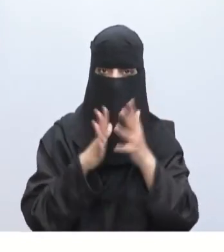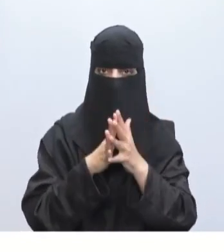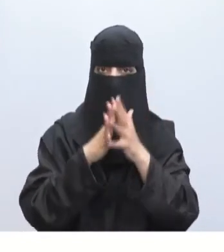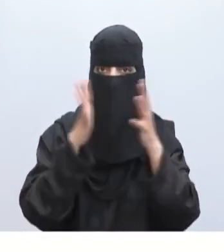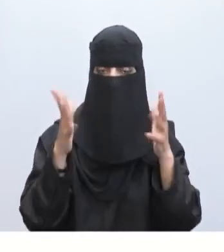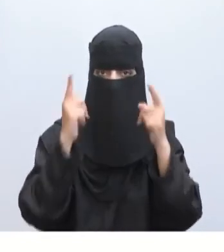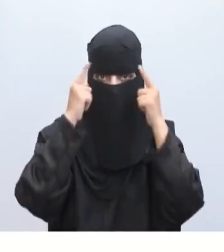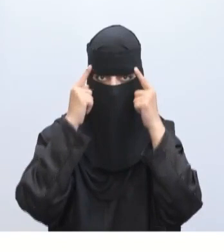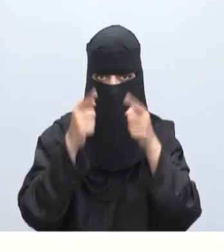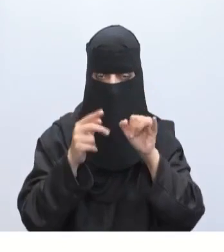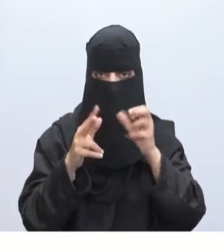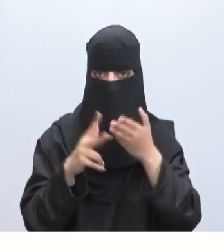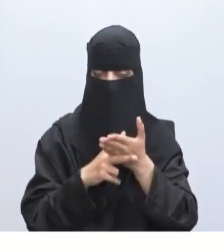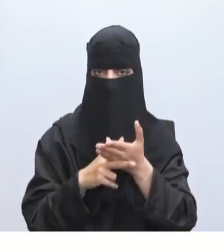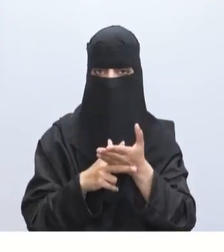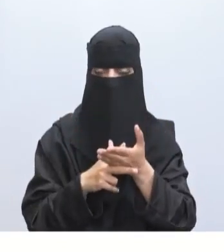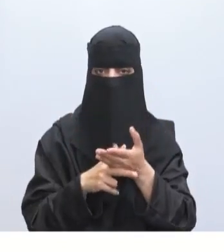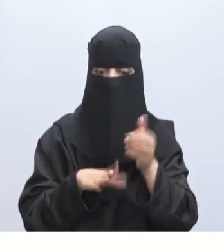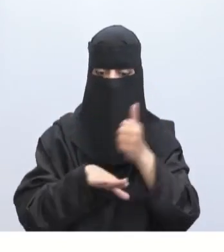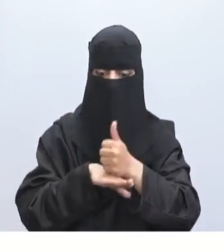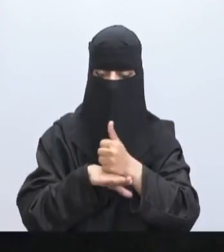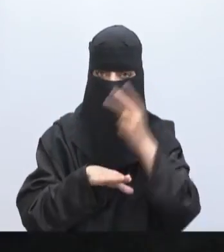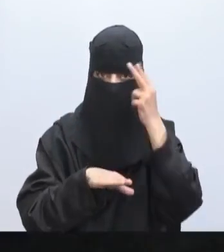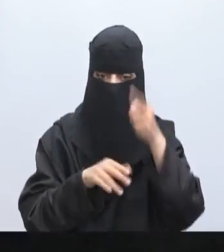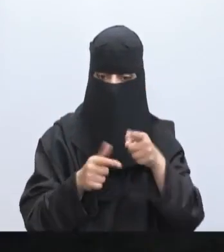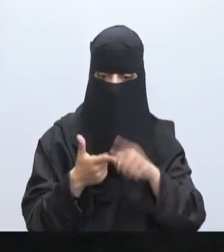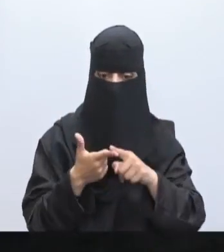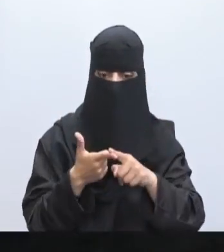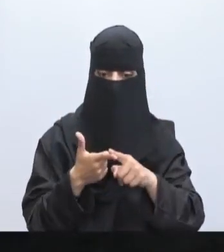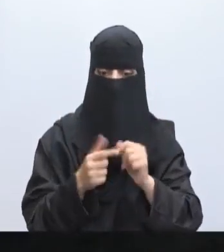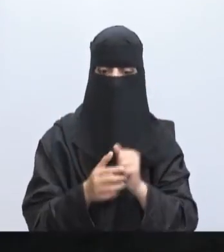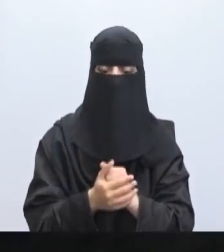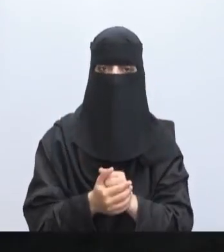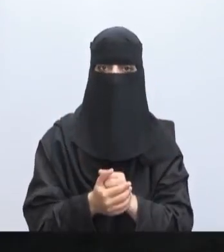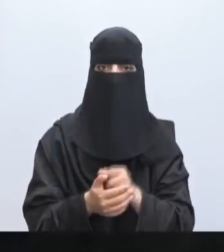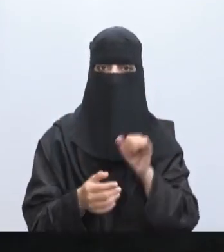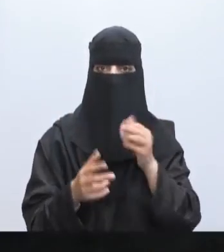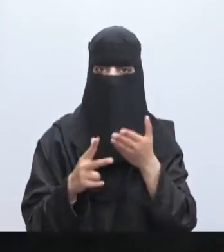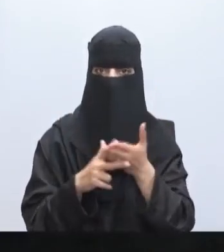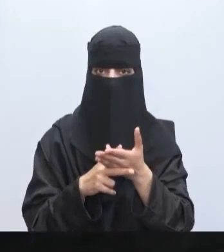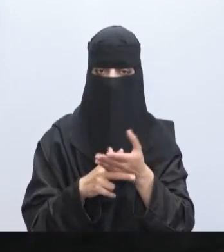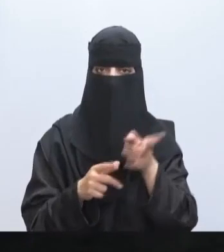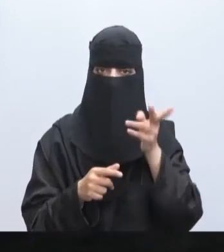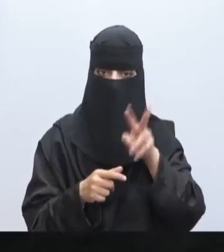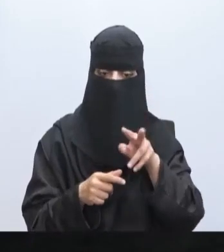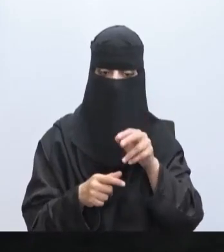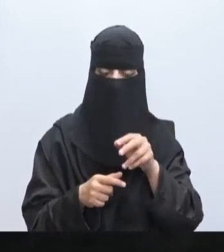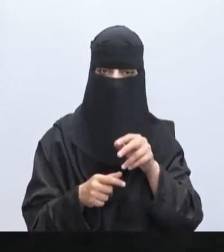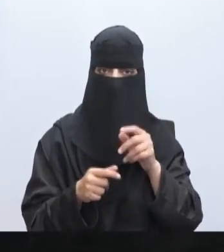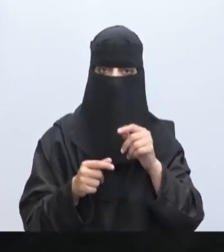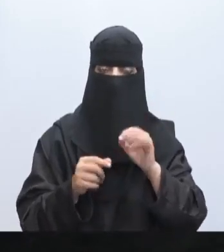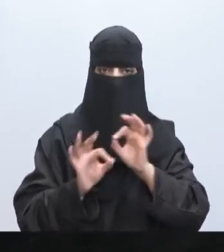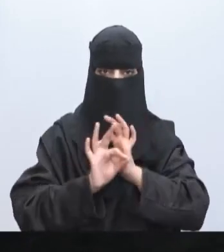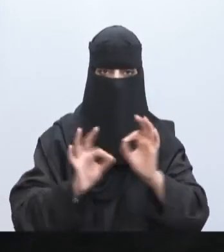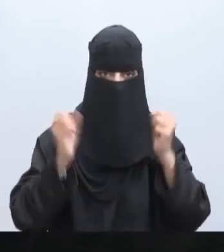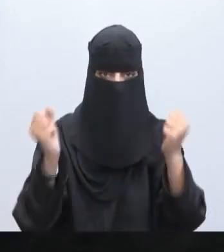عظيمه من خلال تاسيس الدوله السعوديه الثانيه من خلال ايضا تهيئ